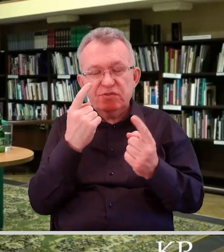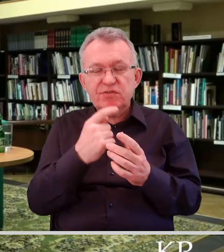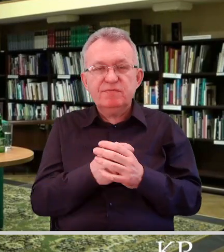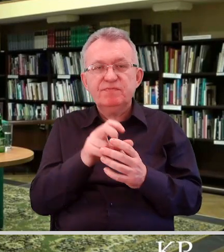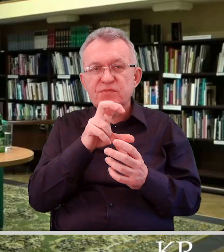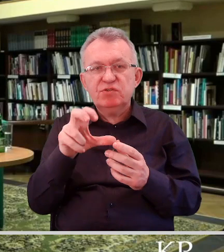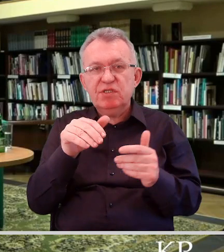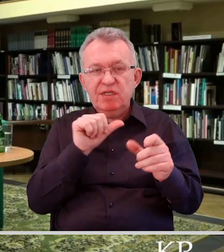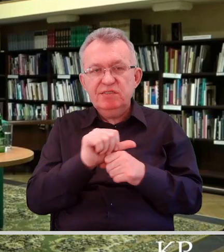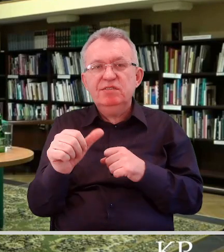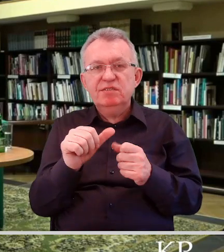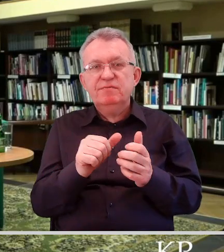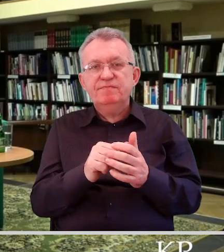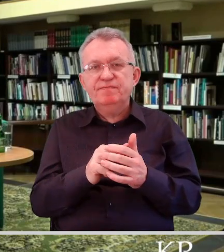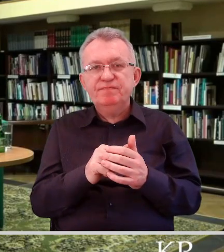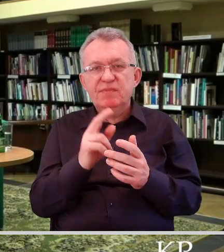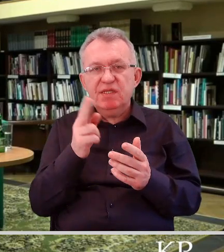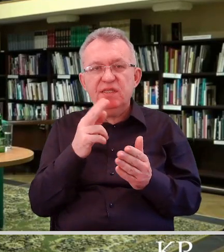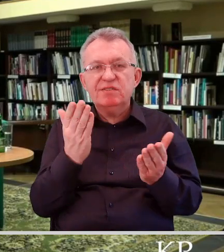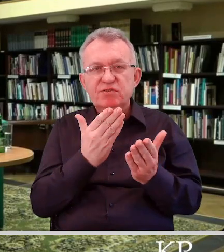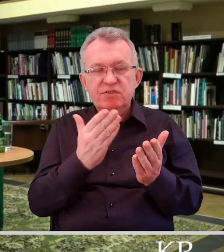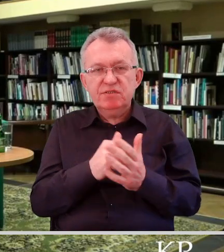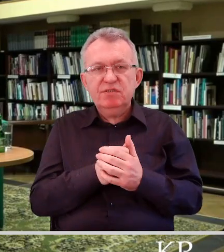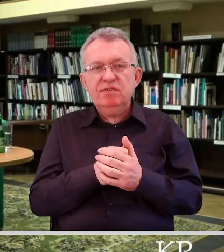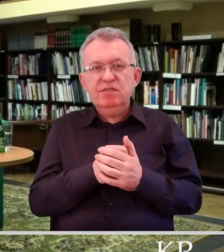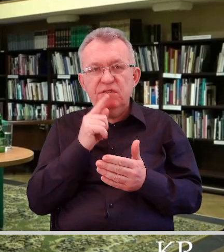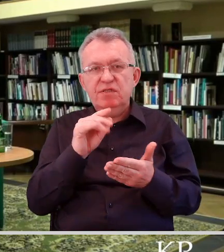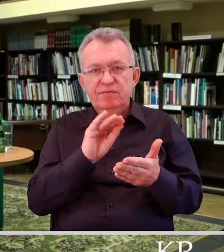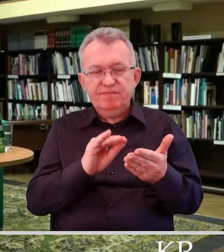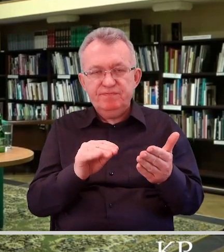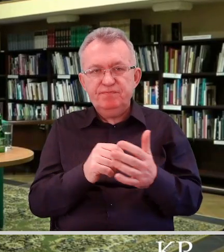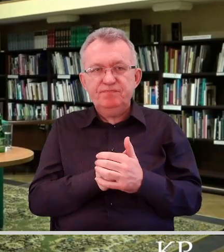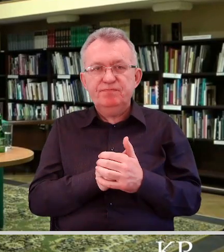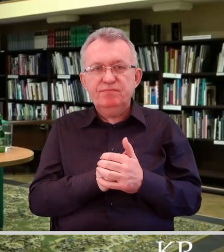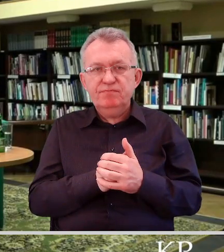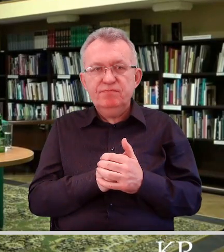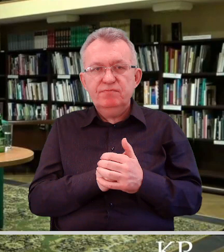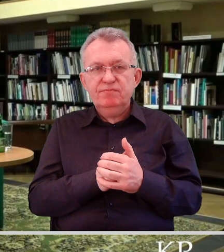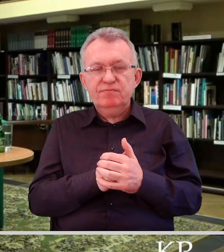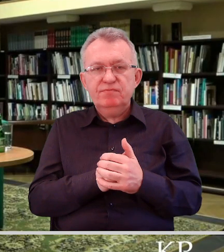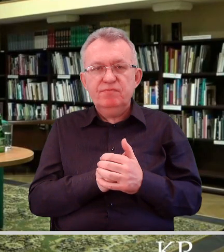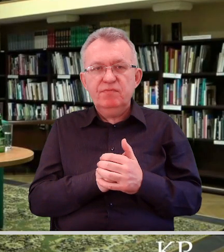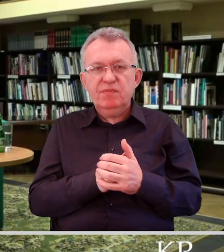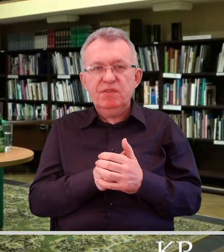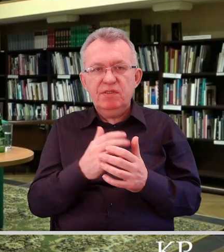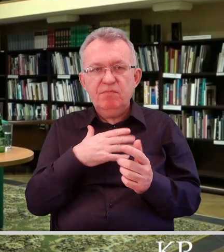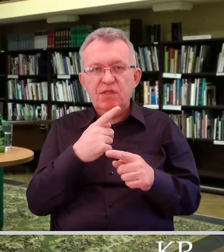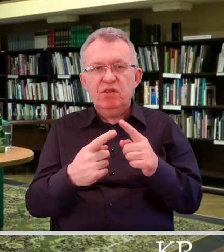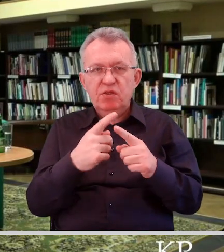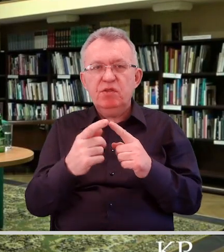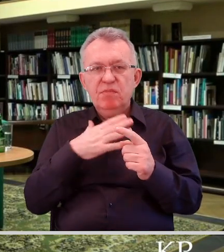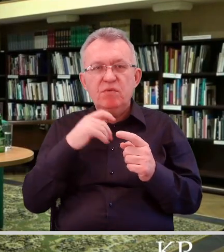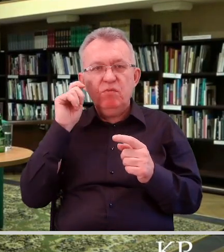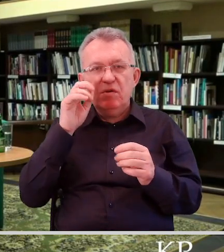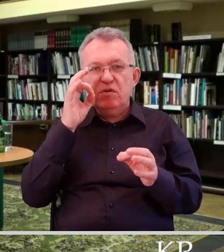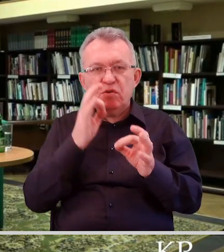czy jesteśmy w takim momencie, kiedy czytamy te teksty? Bo ja trochę mam z tym kłopot. Nie